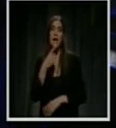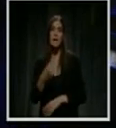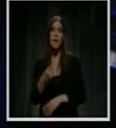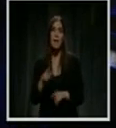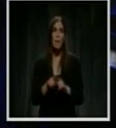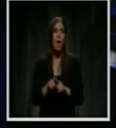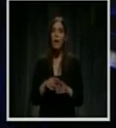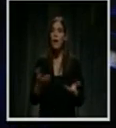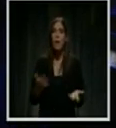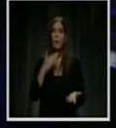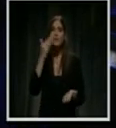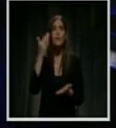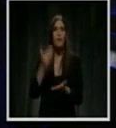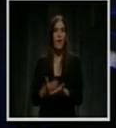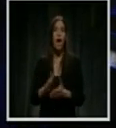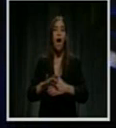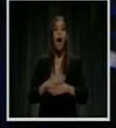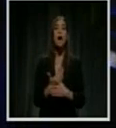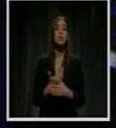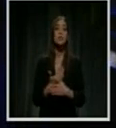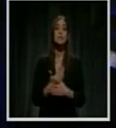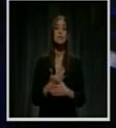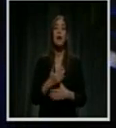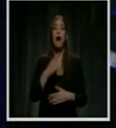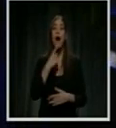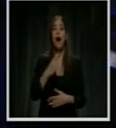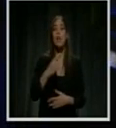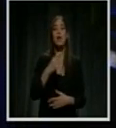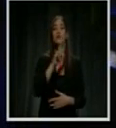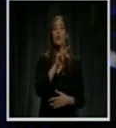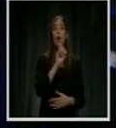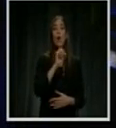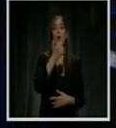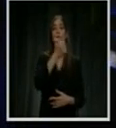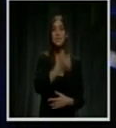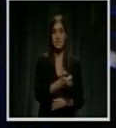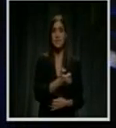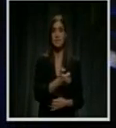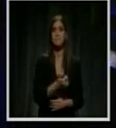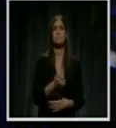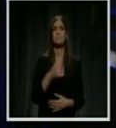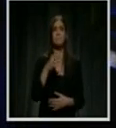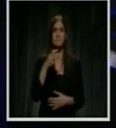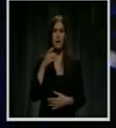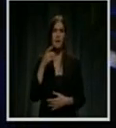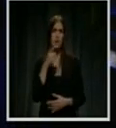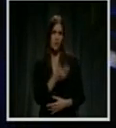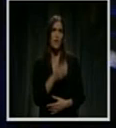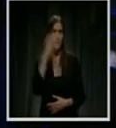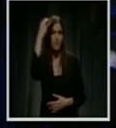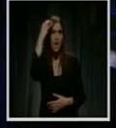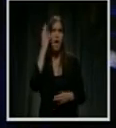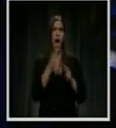mhux jitlaq mill-punta tluq illi fl-2006 il-Partit Nazzjonalista fil-Gvern daħħal daqs is-siġġiewi